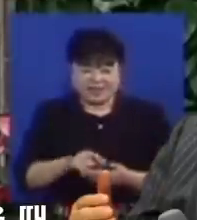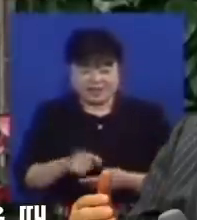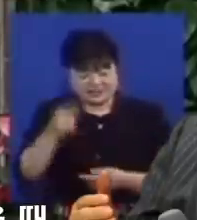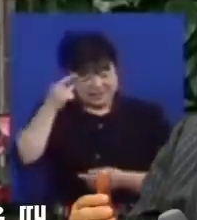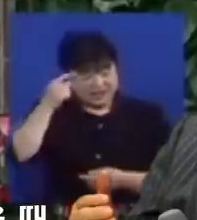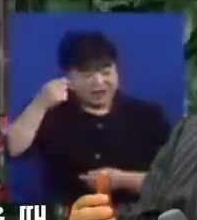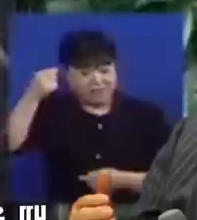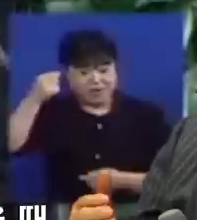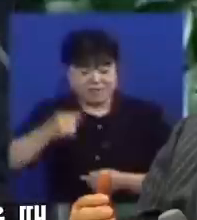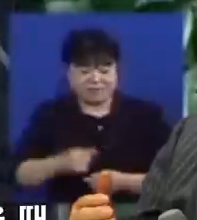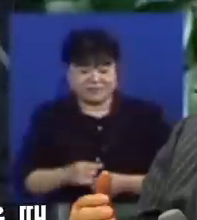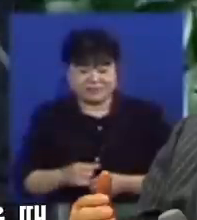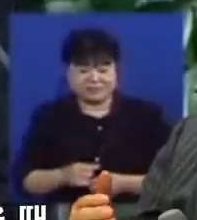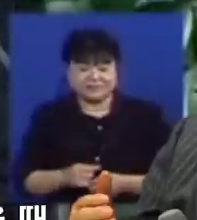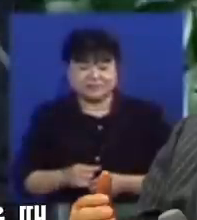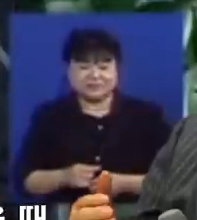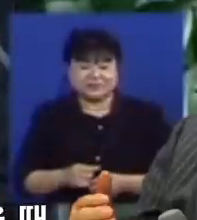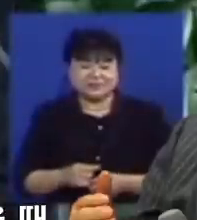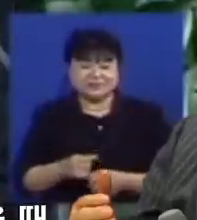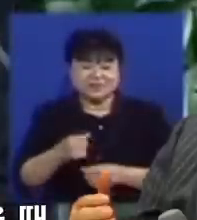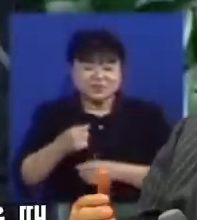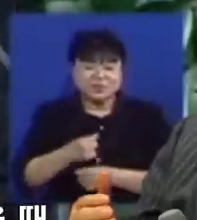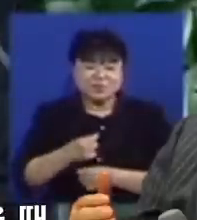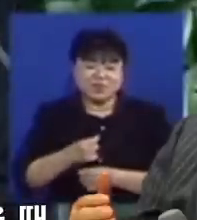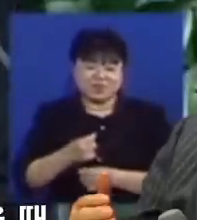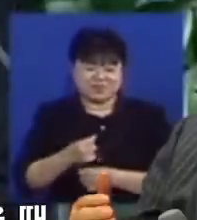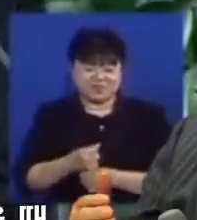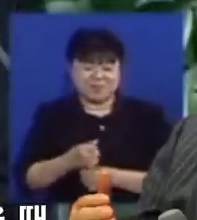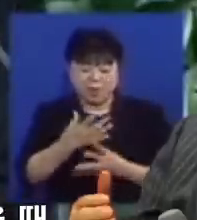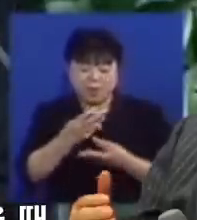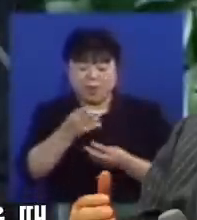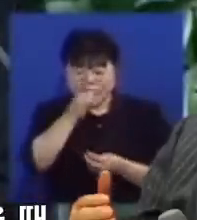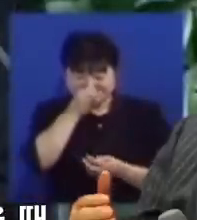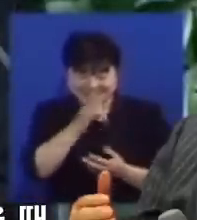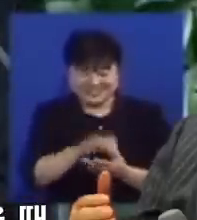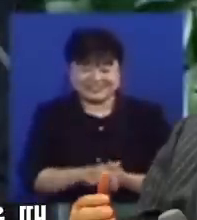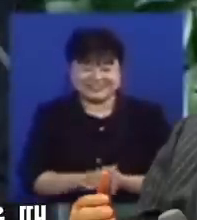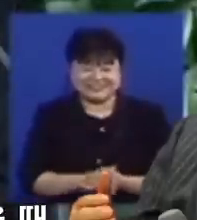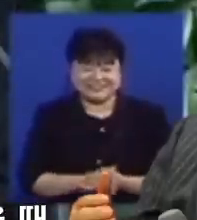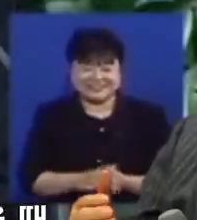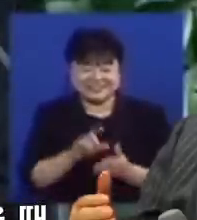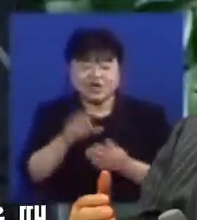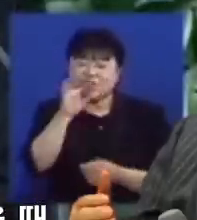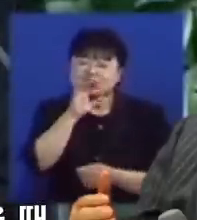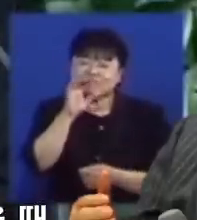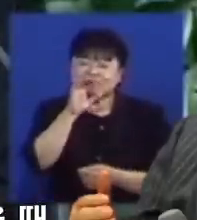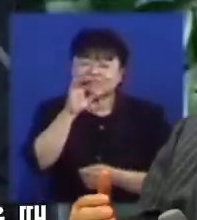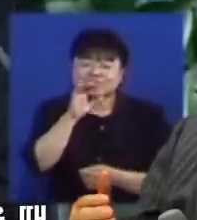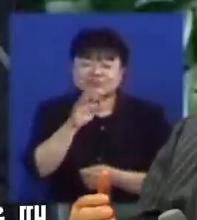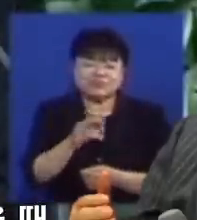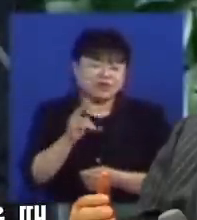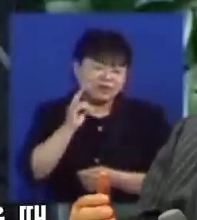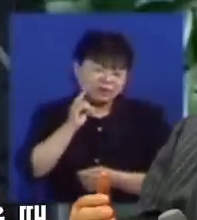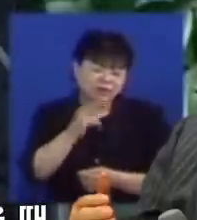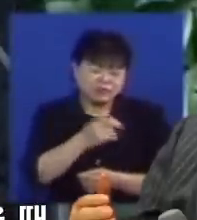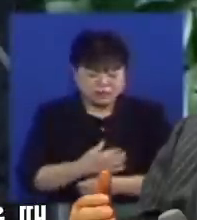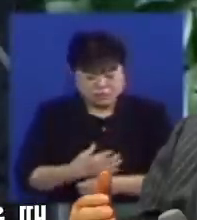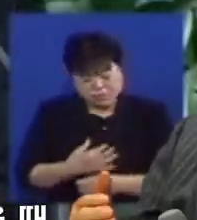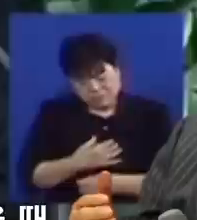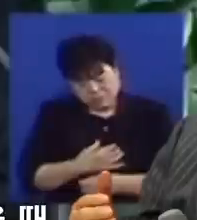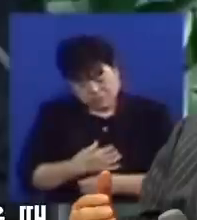저희 군번은 1082398입니다. 당시 훈련소의 훈련은 굉장히